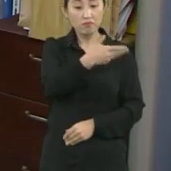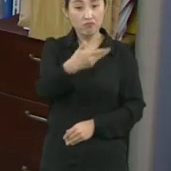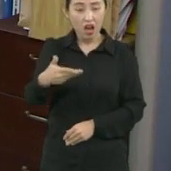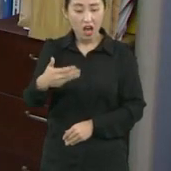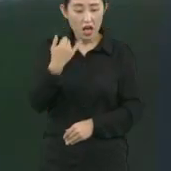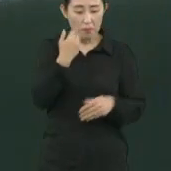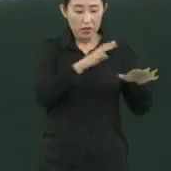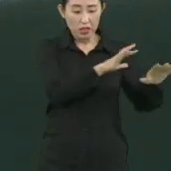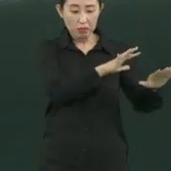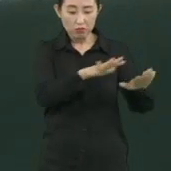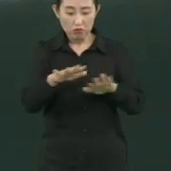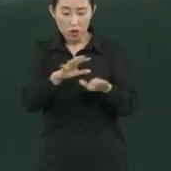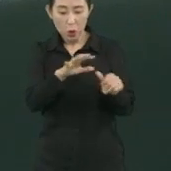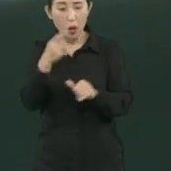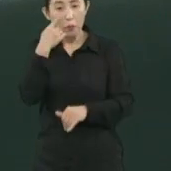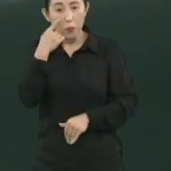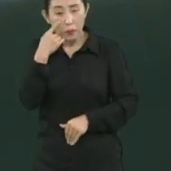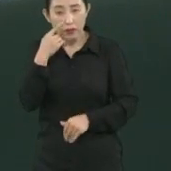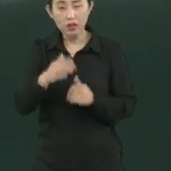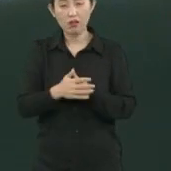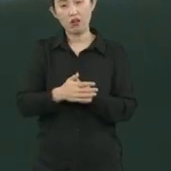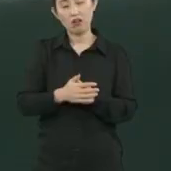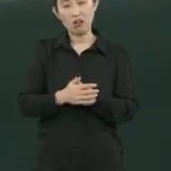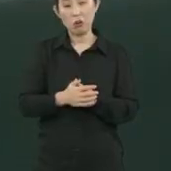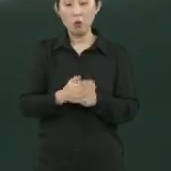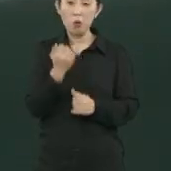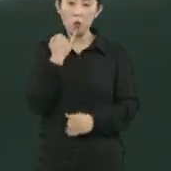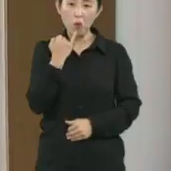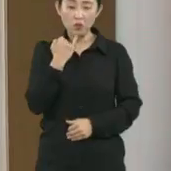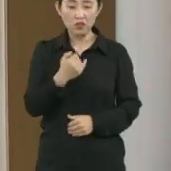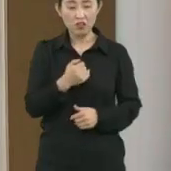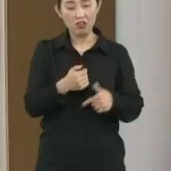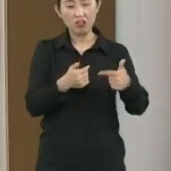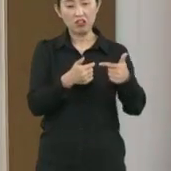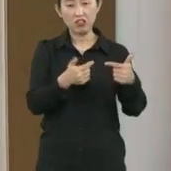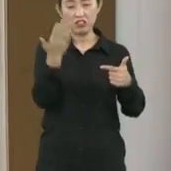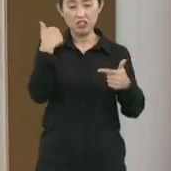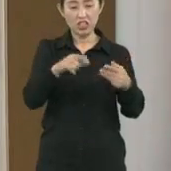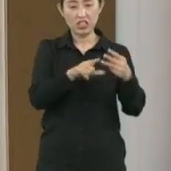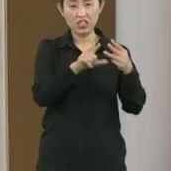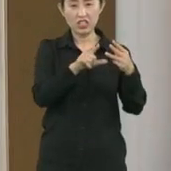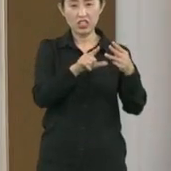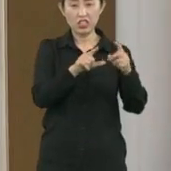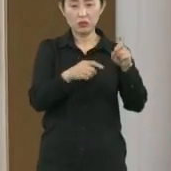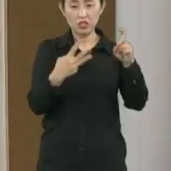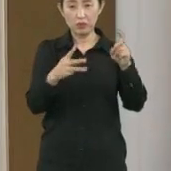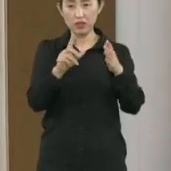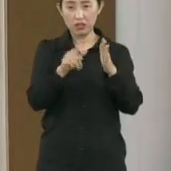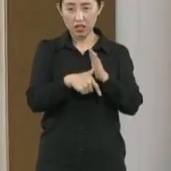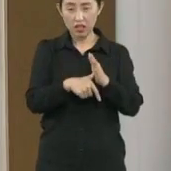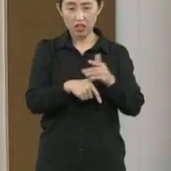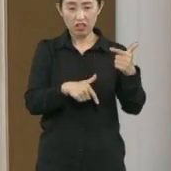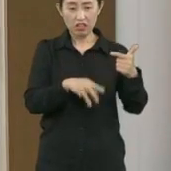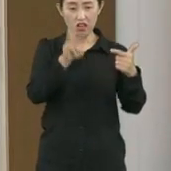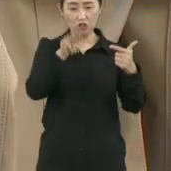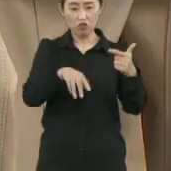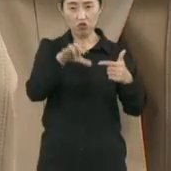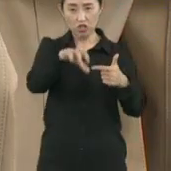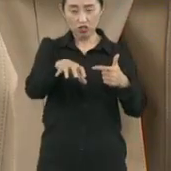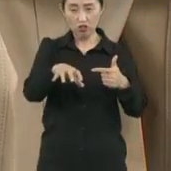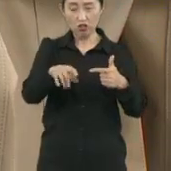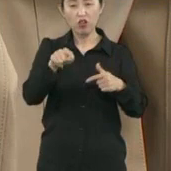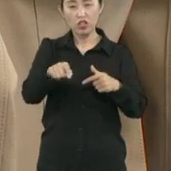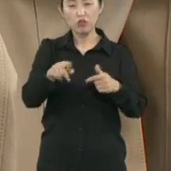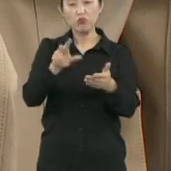사업이 효과를 보임에 따라 지난 3일 나주에서 국가 하구 생태 복원을 위한 국정과제 채택 토론회가 열리는